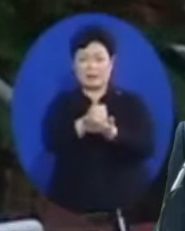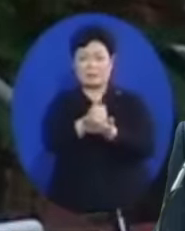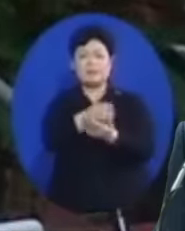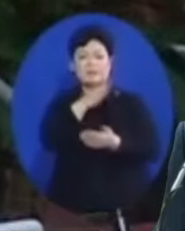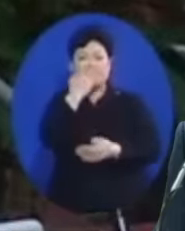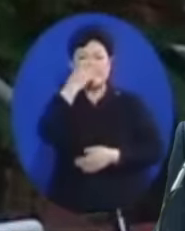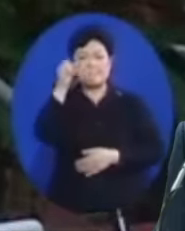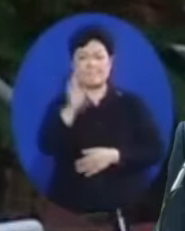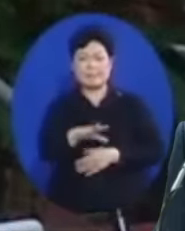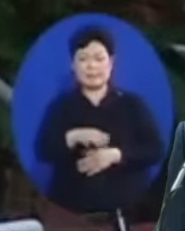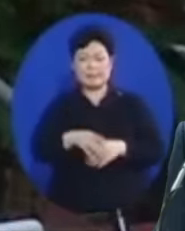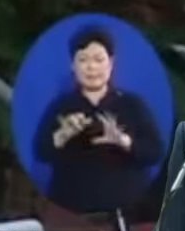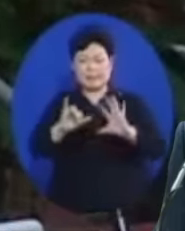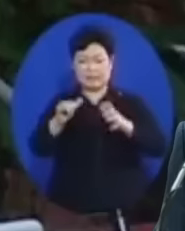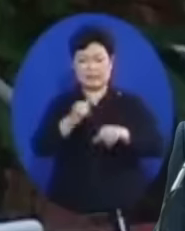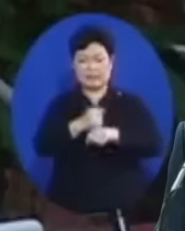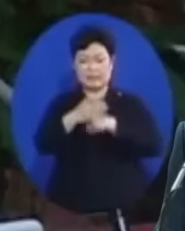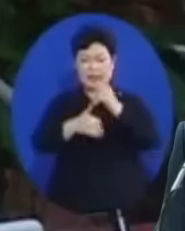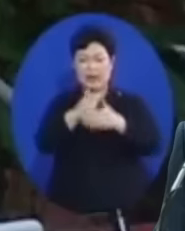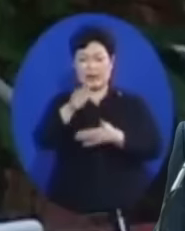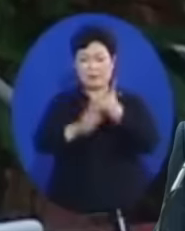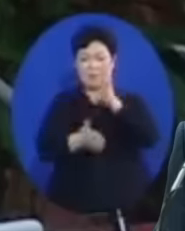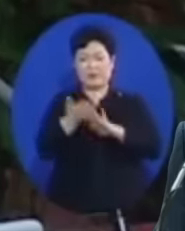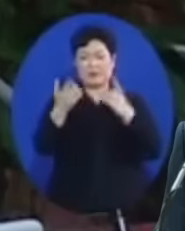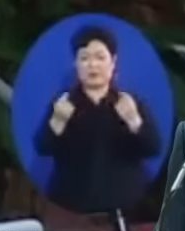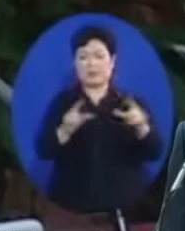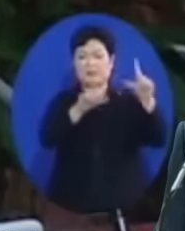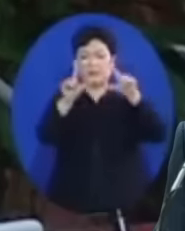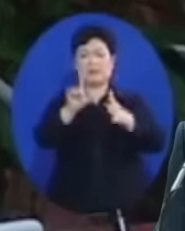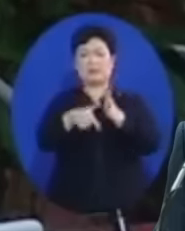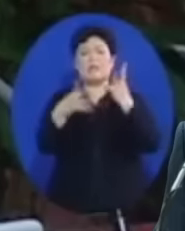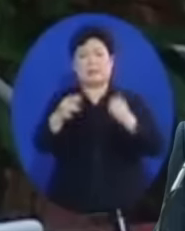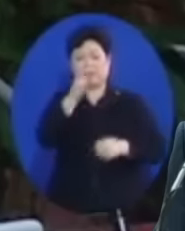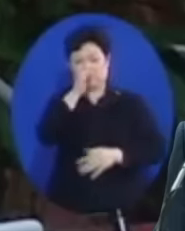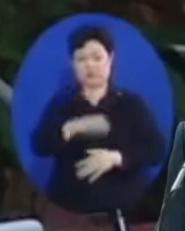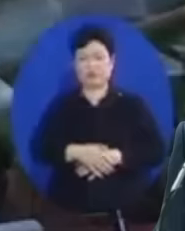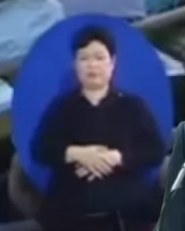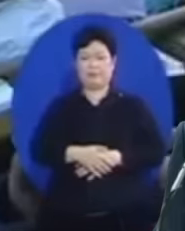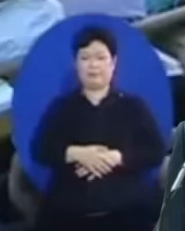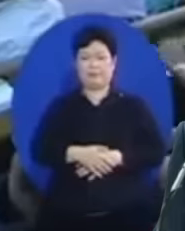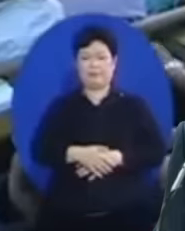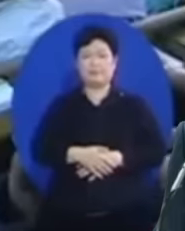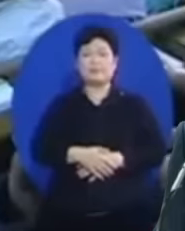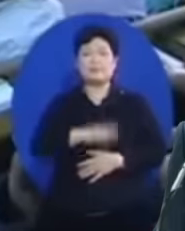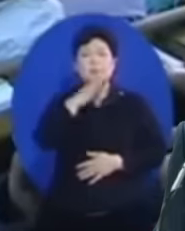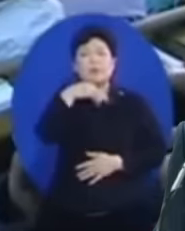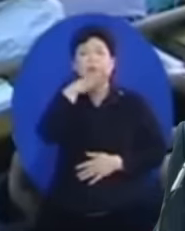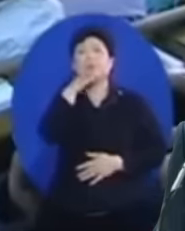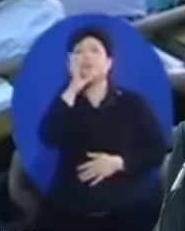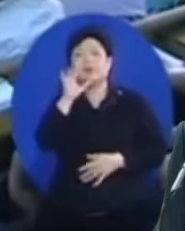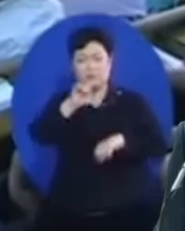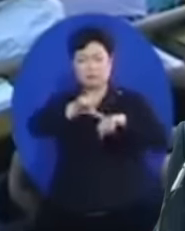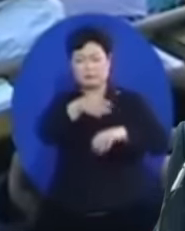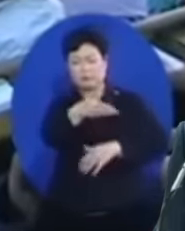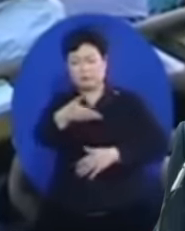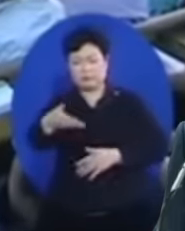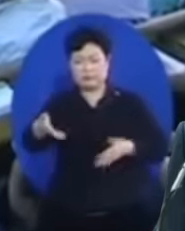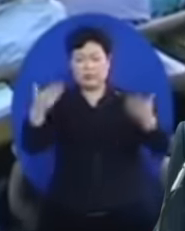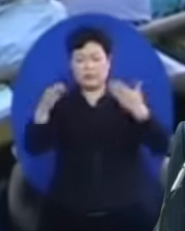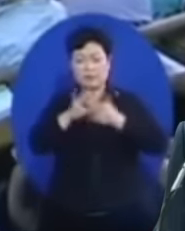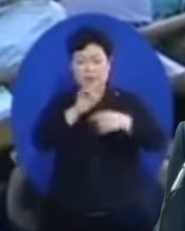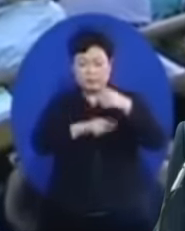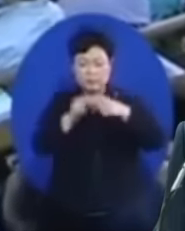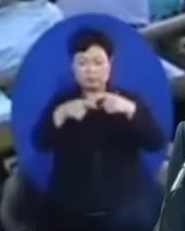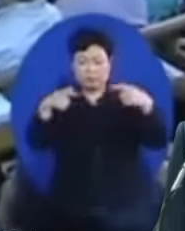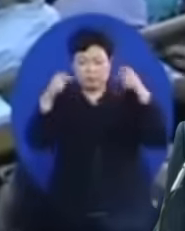얕보고 이 세상에서 하나님 없는 채 하고 살았을 때가 많습니다. 나이를 먹고 세월이 흘러가면 점점